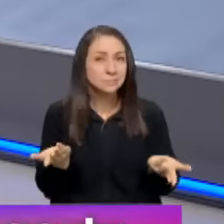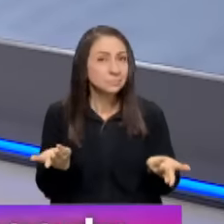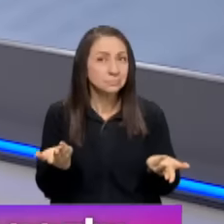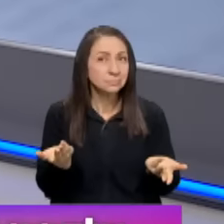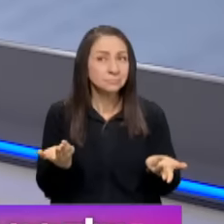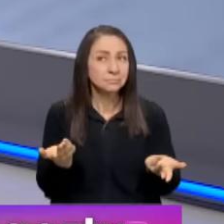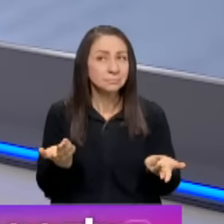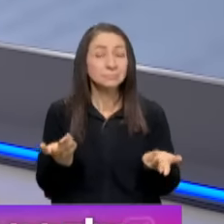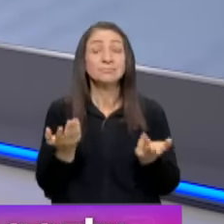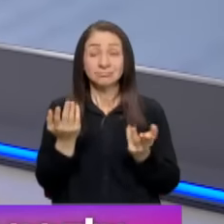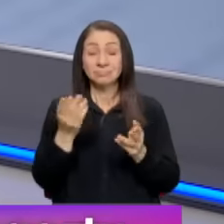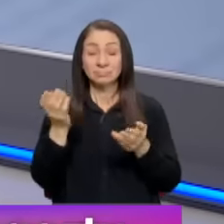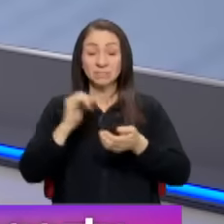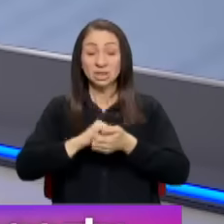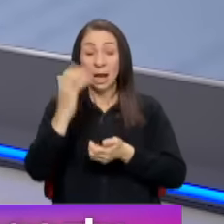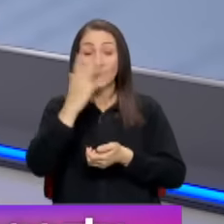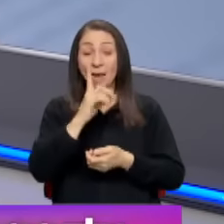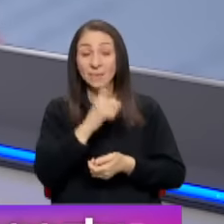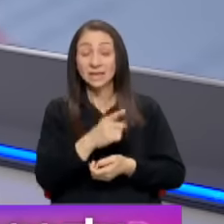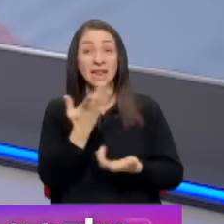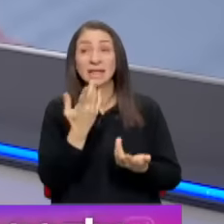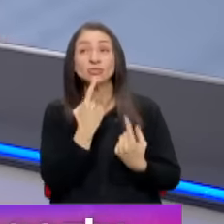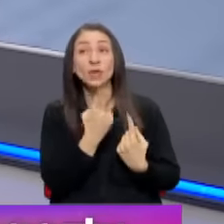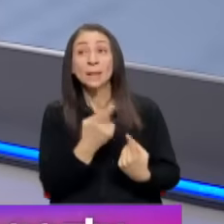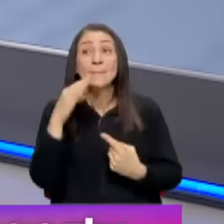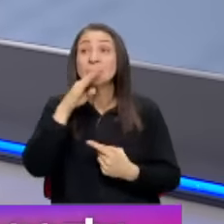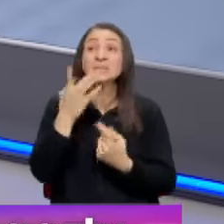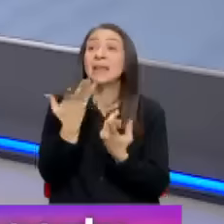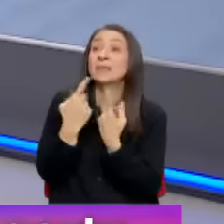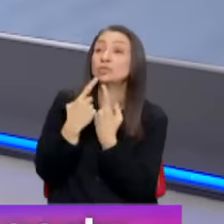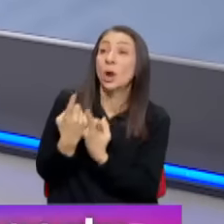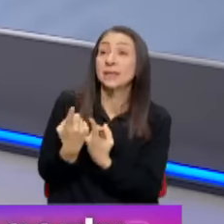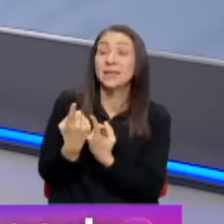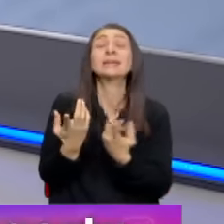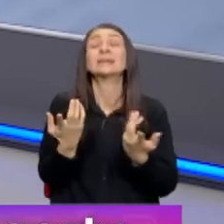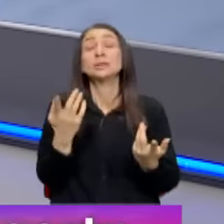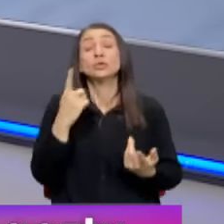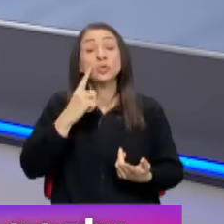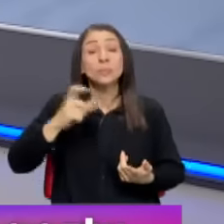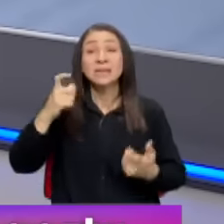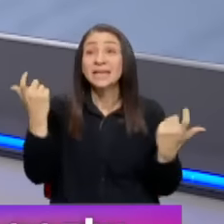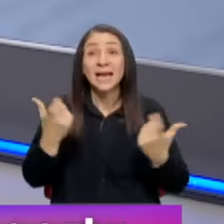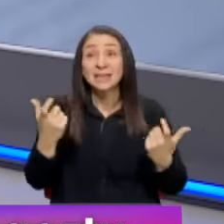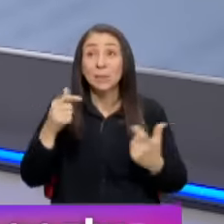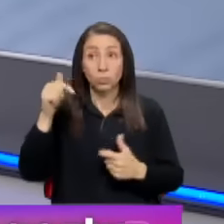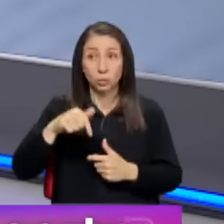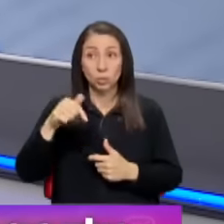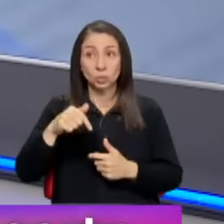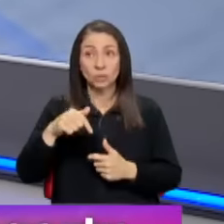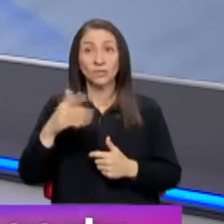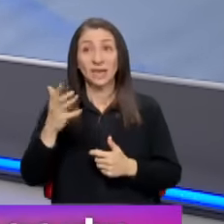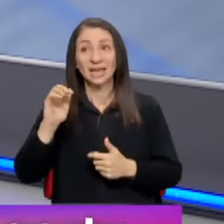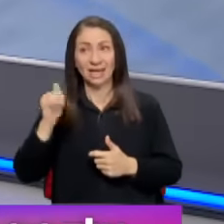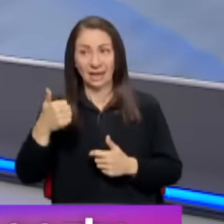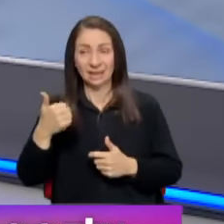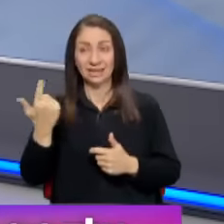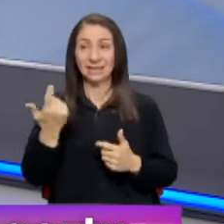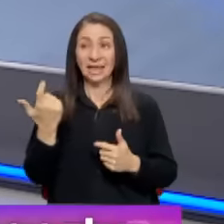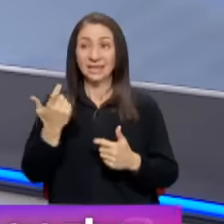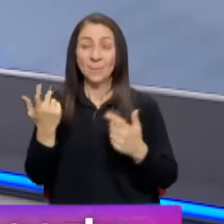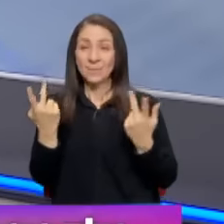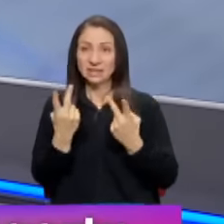acaba? Sonra Birleşik Arap Emirlikleri'ne neler söylendi, Mısır'a neler söylendi? Cumhurbaşkanı nerede? Bugün ve yarın